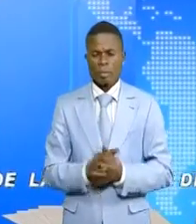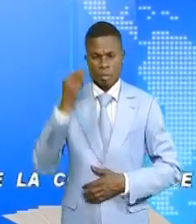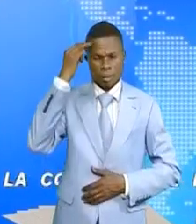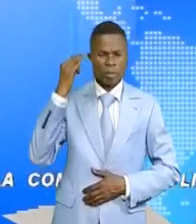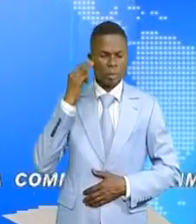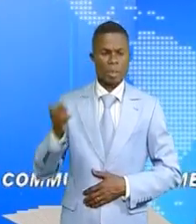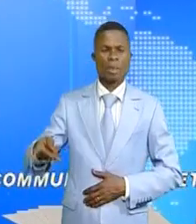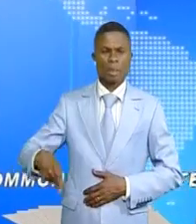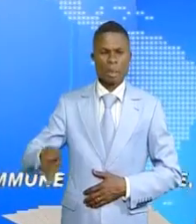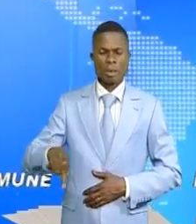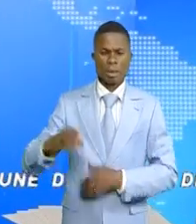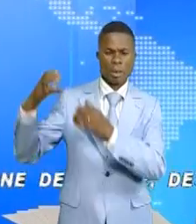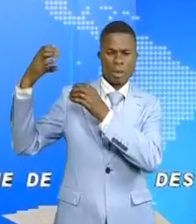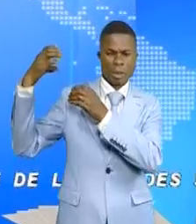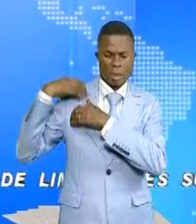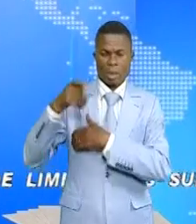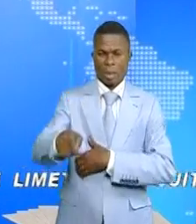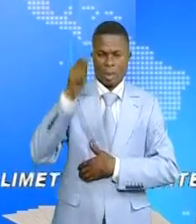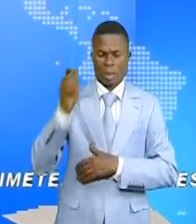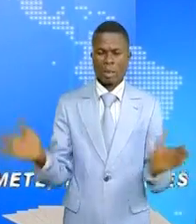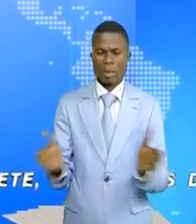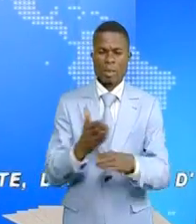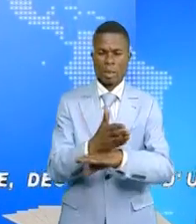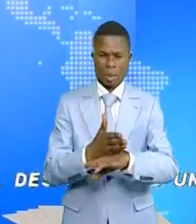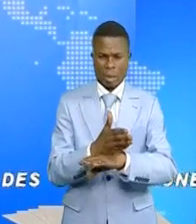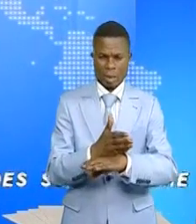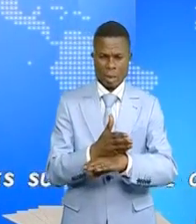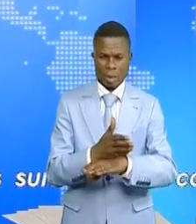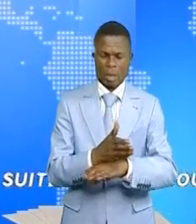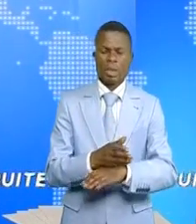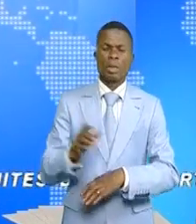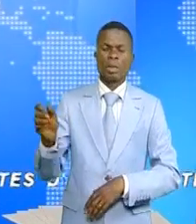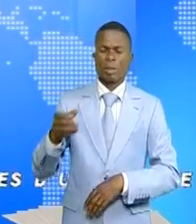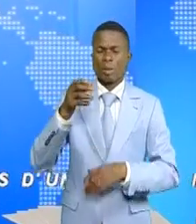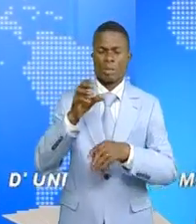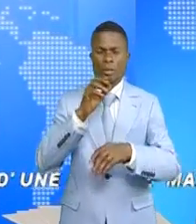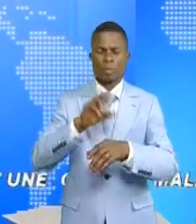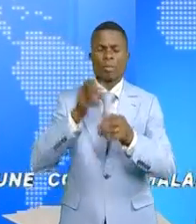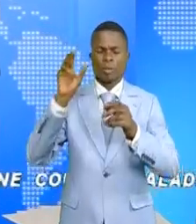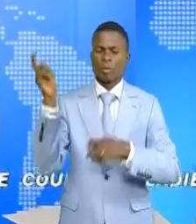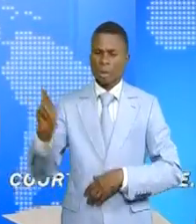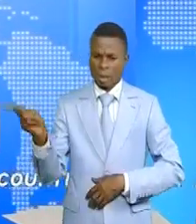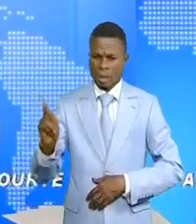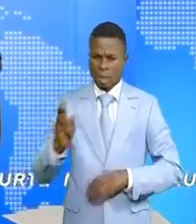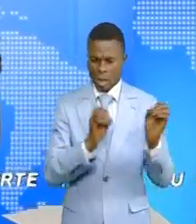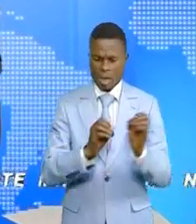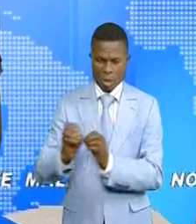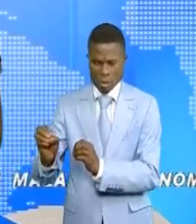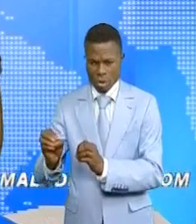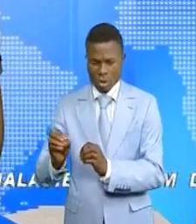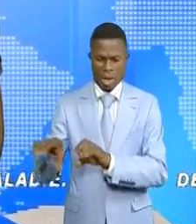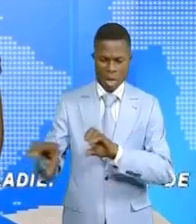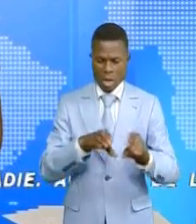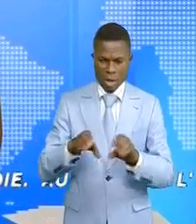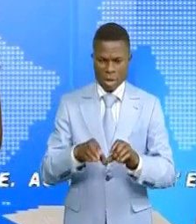Le provincial en charge de la pêche et de l'élevage du Chikapa, Évariste Vetché, a présidé la cérémonie